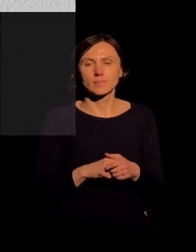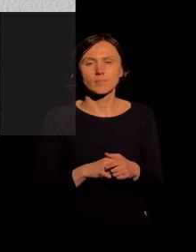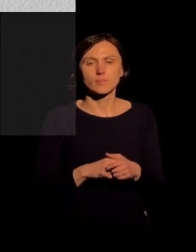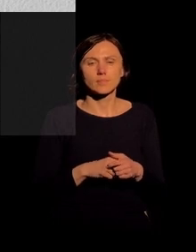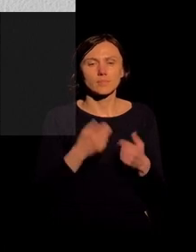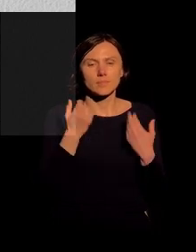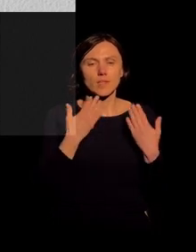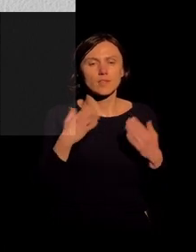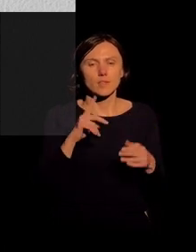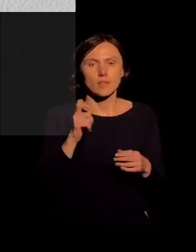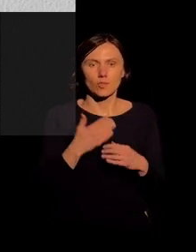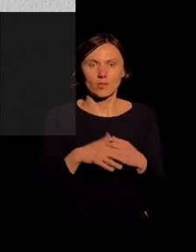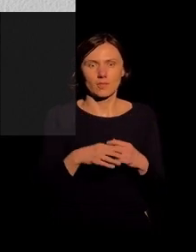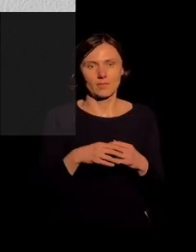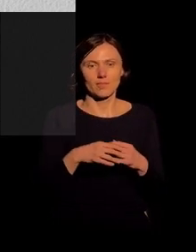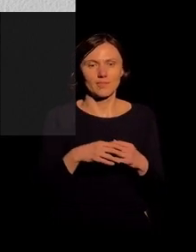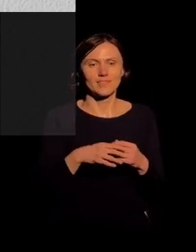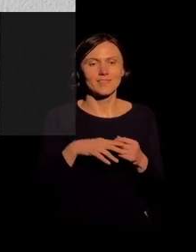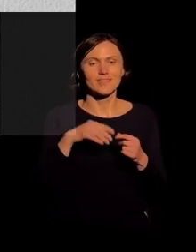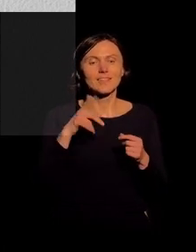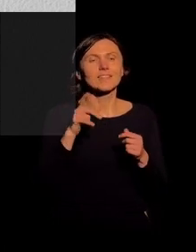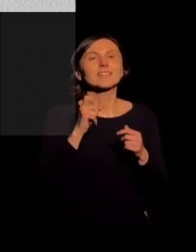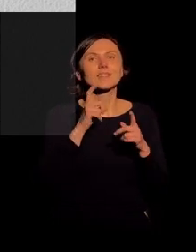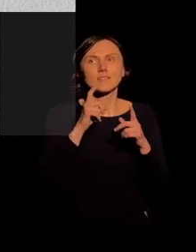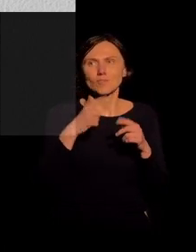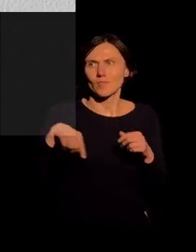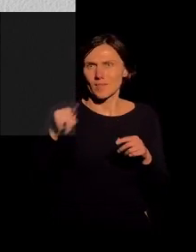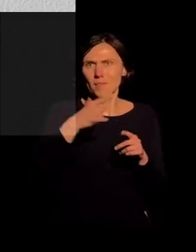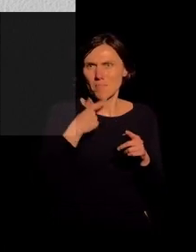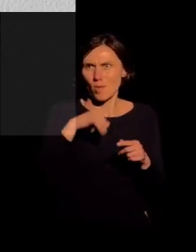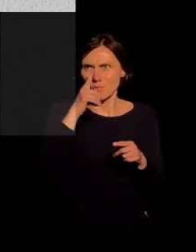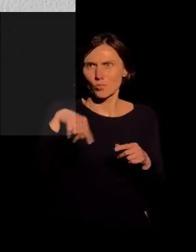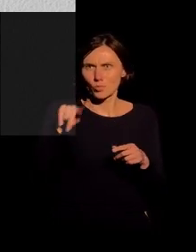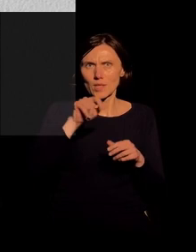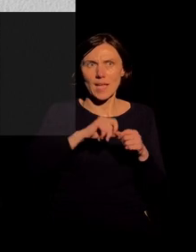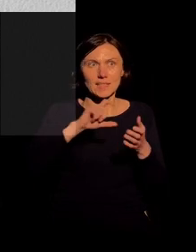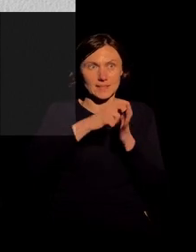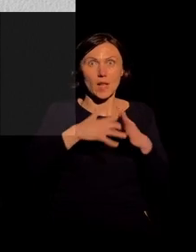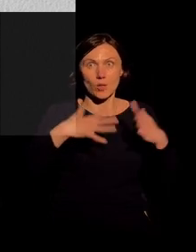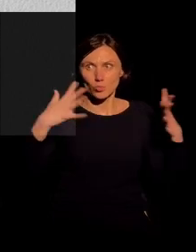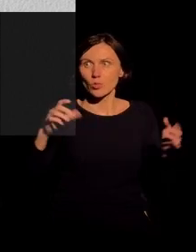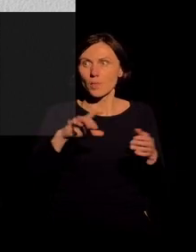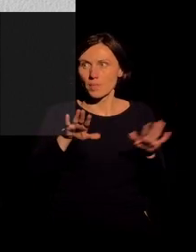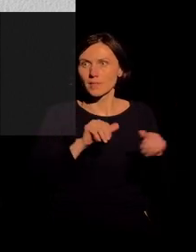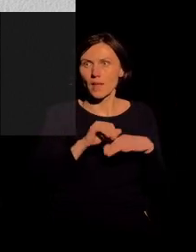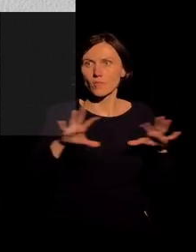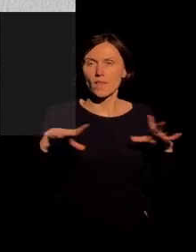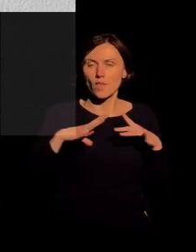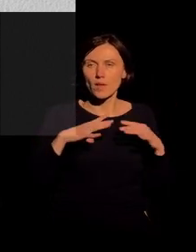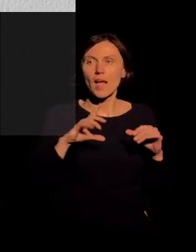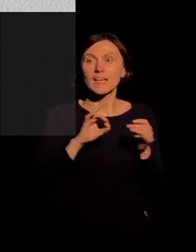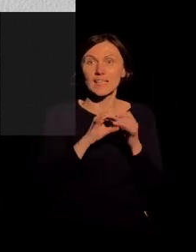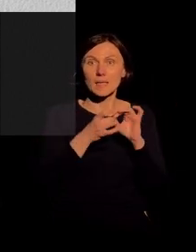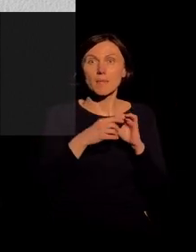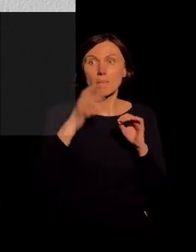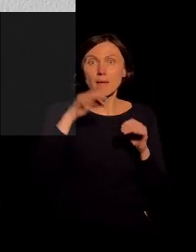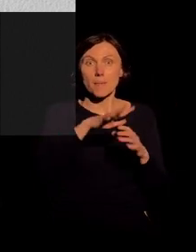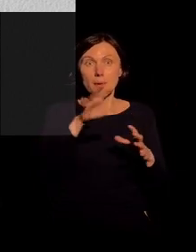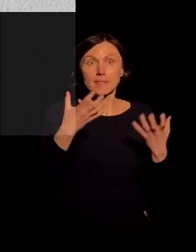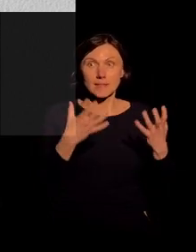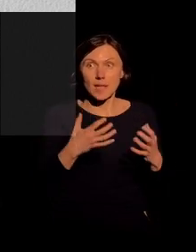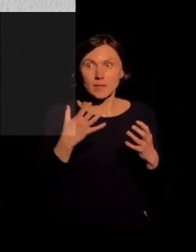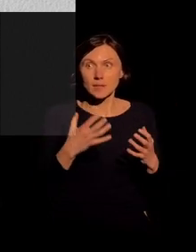bardzo dziękuję za tę uwagę. Właśnie, bo jesteśmy w dość kameralnym gronie. Tu sala jest duża, miejsc jest sporo wolnych. Gdyby państwo mieli